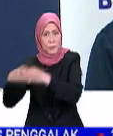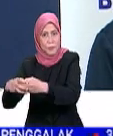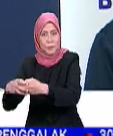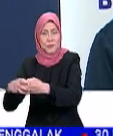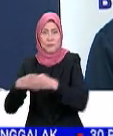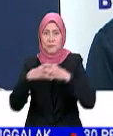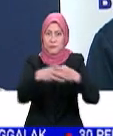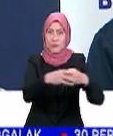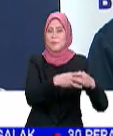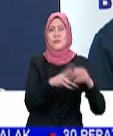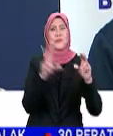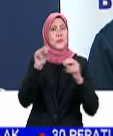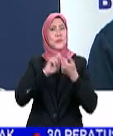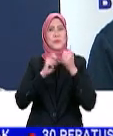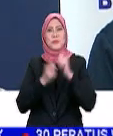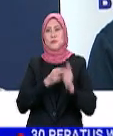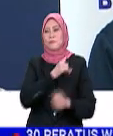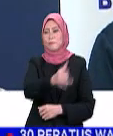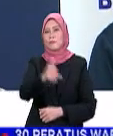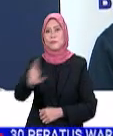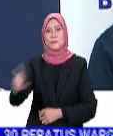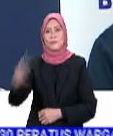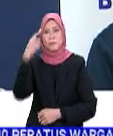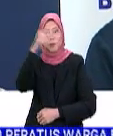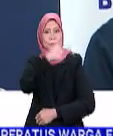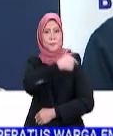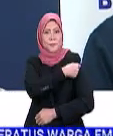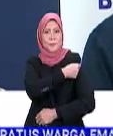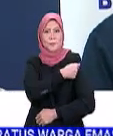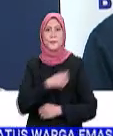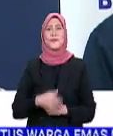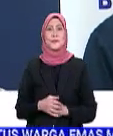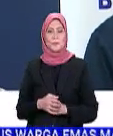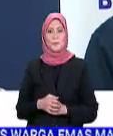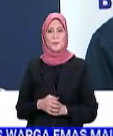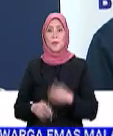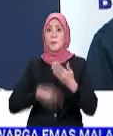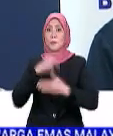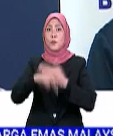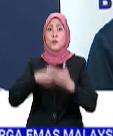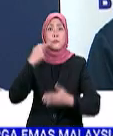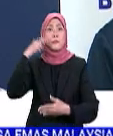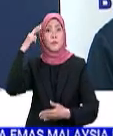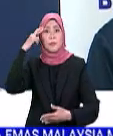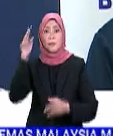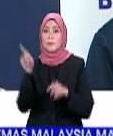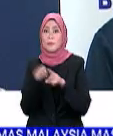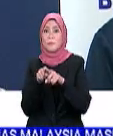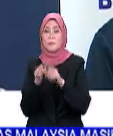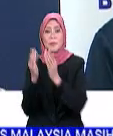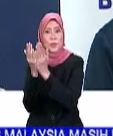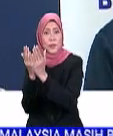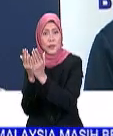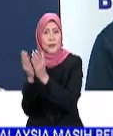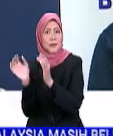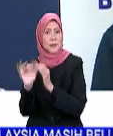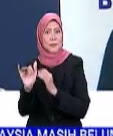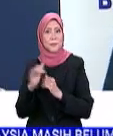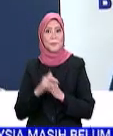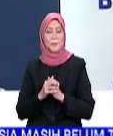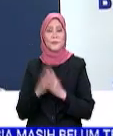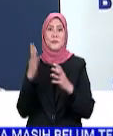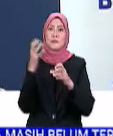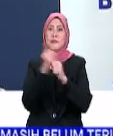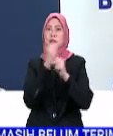tidak ada masalah dari segi penyampaian vaksin. Untuk program remaja pun kita buat di sekolah, sudah pun sampai